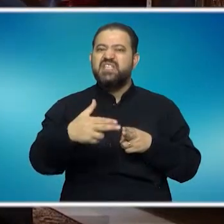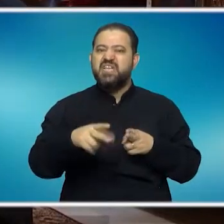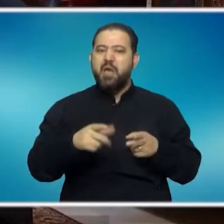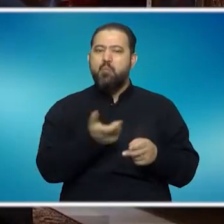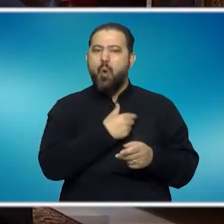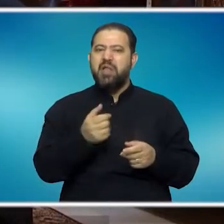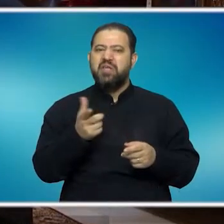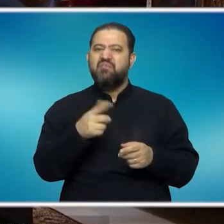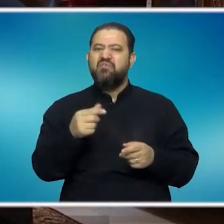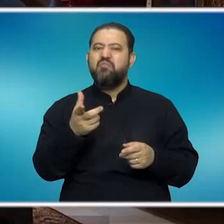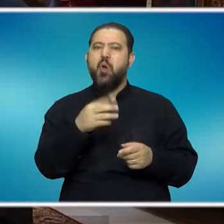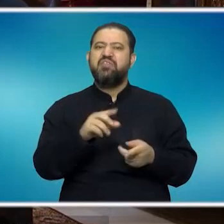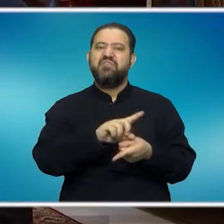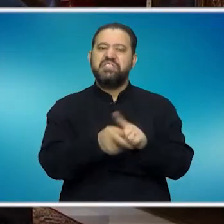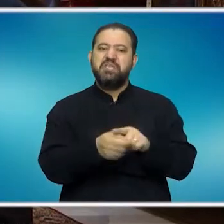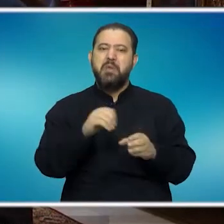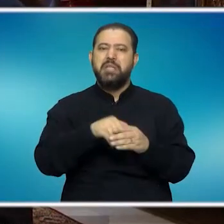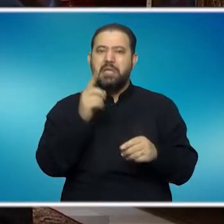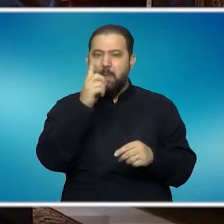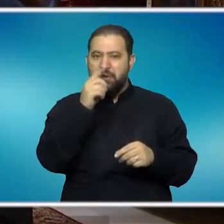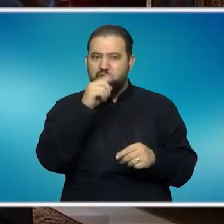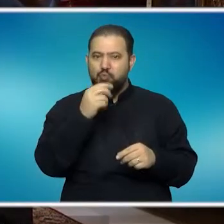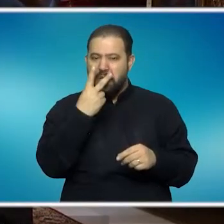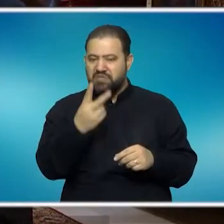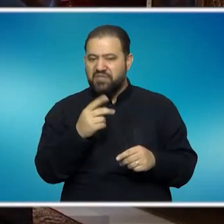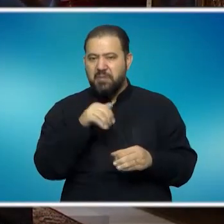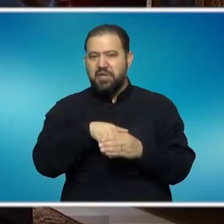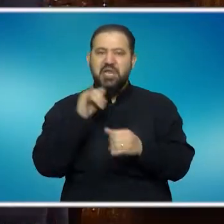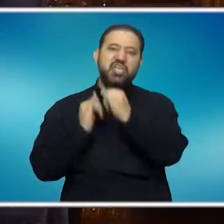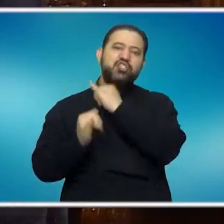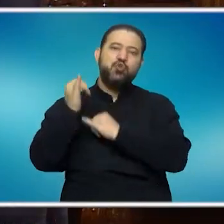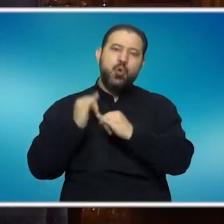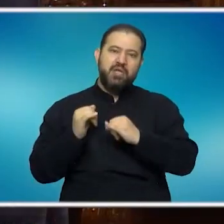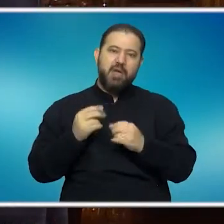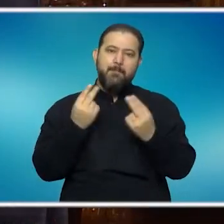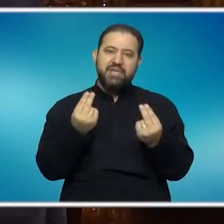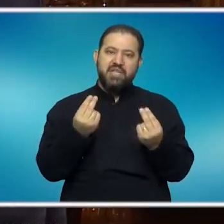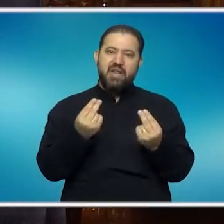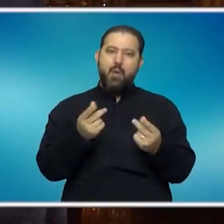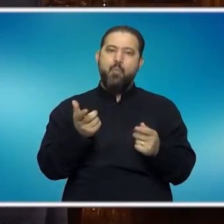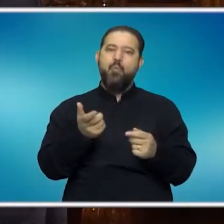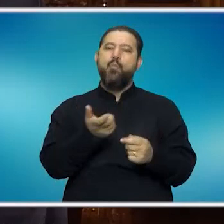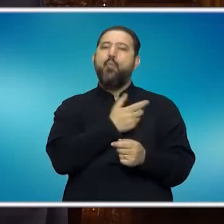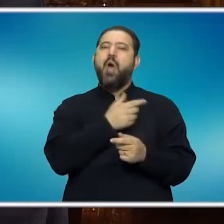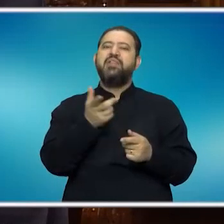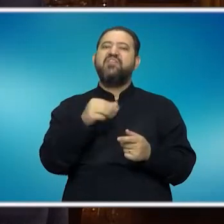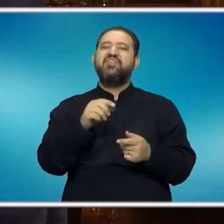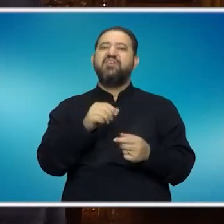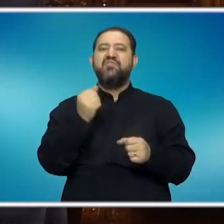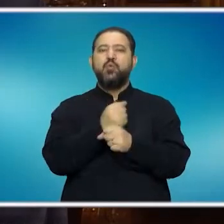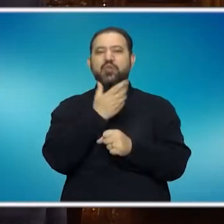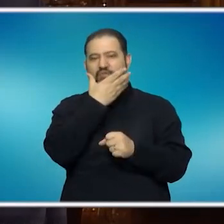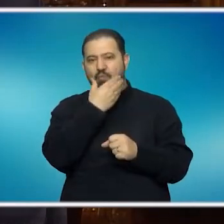fi ușor transformat și în minciună. A se vedea în istorie. Nu? Binele poate fi și el pervertit și frumosul. Dar dacă